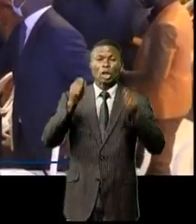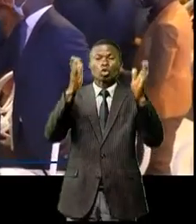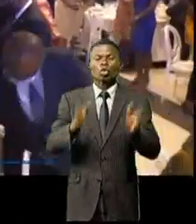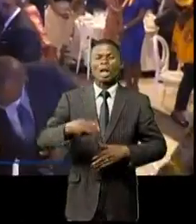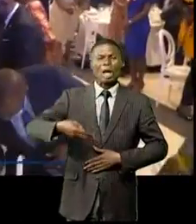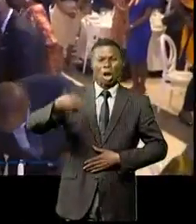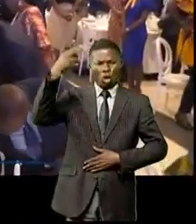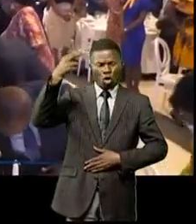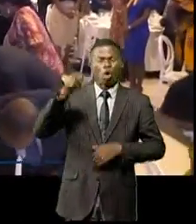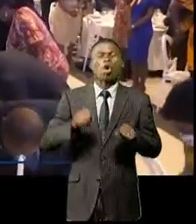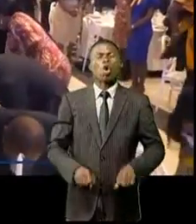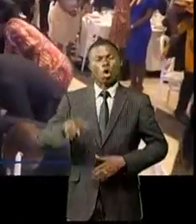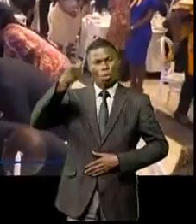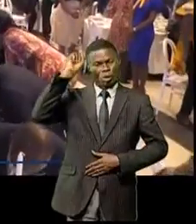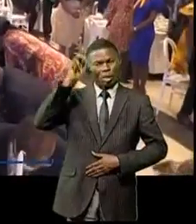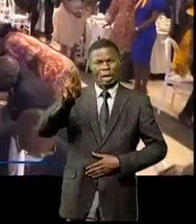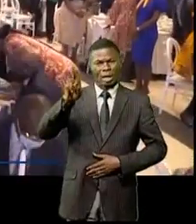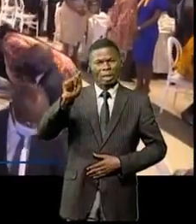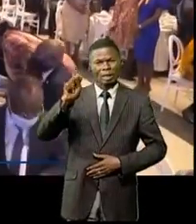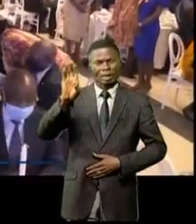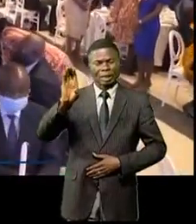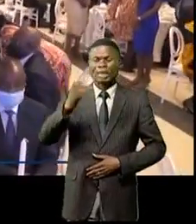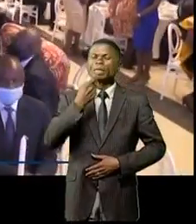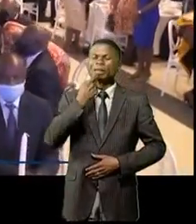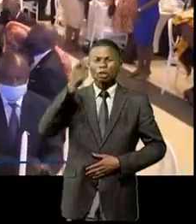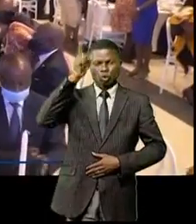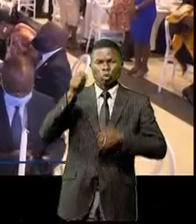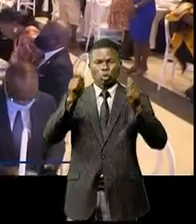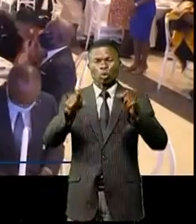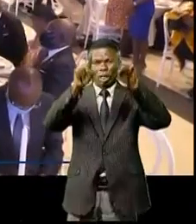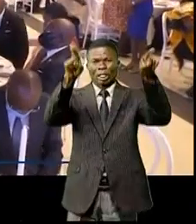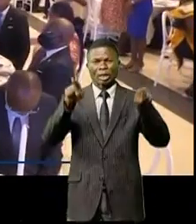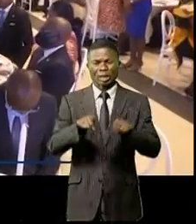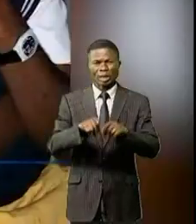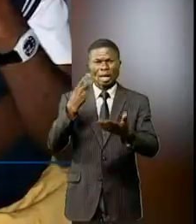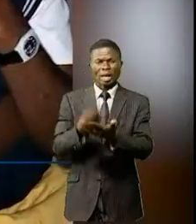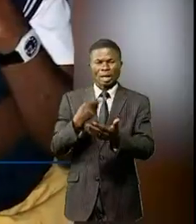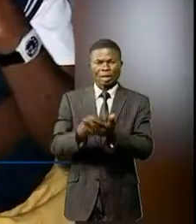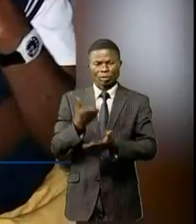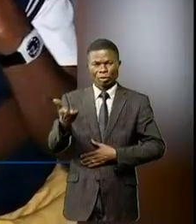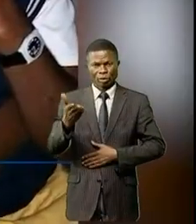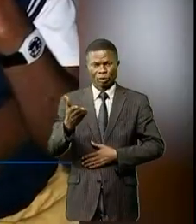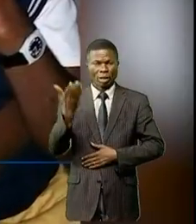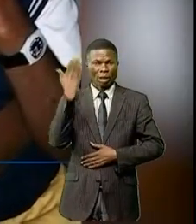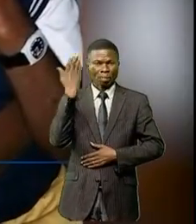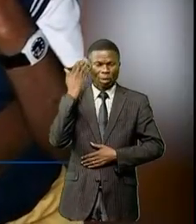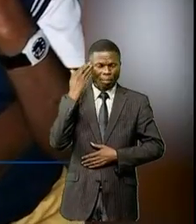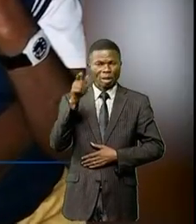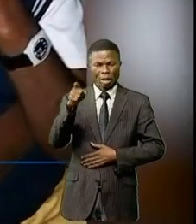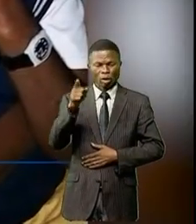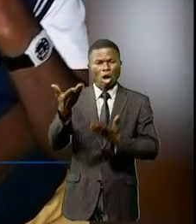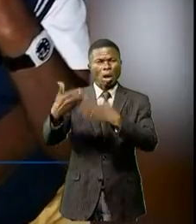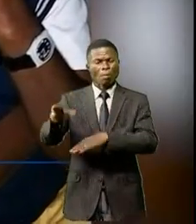médias qui a marqué la RTNC dans son histoire du journal télévisé et du sport roi. Faustin Fossa Tombisa Diaba,